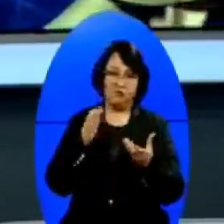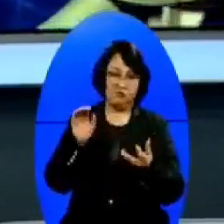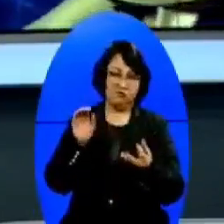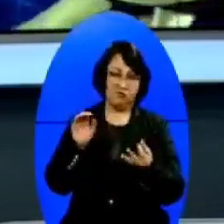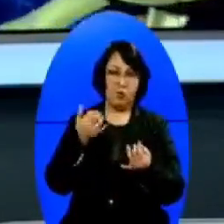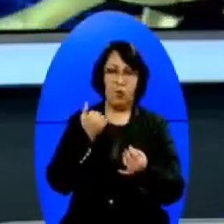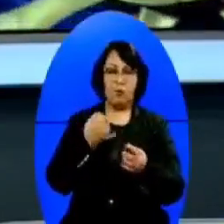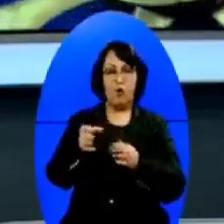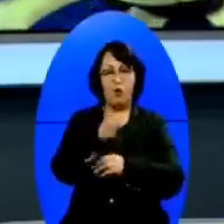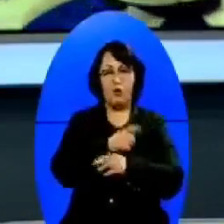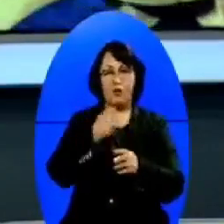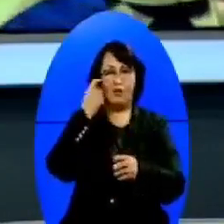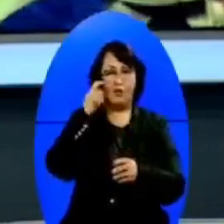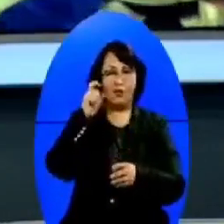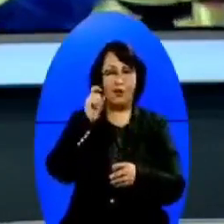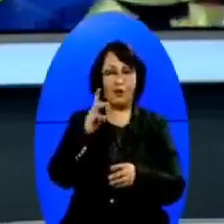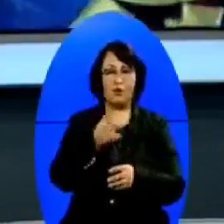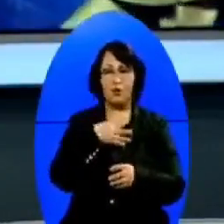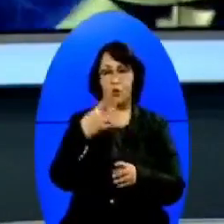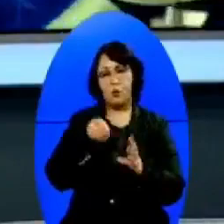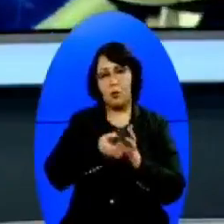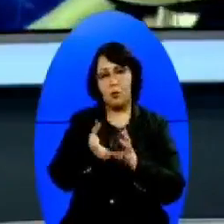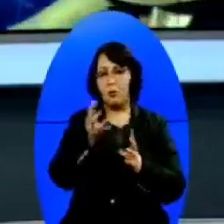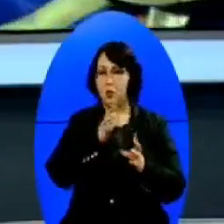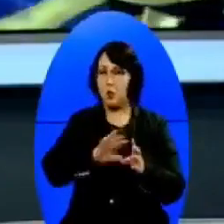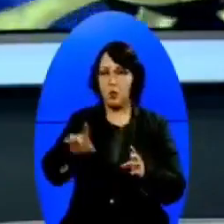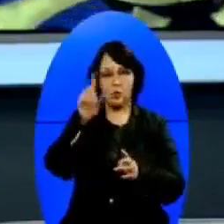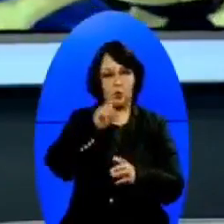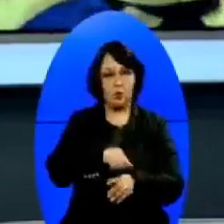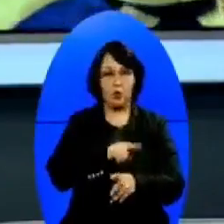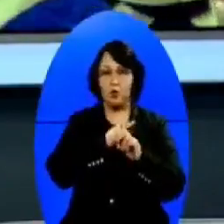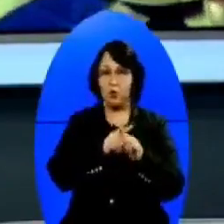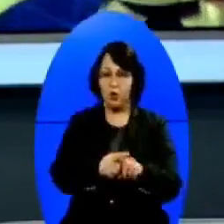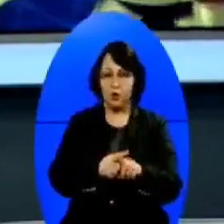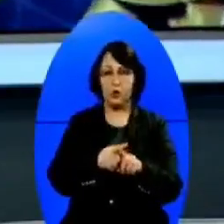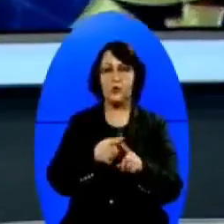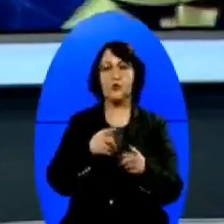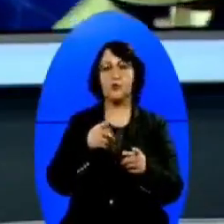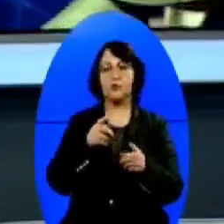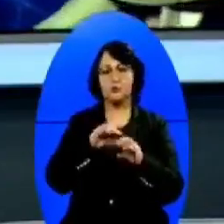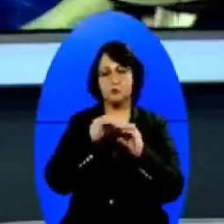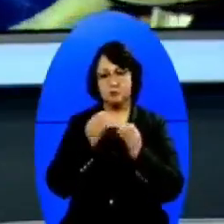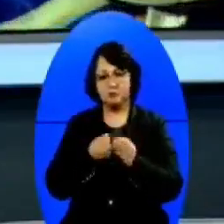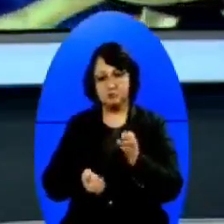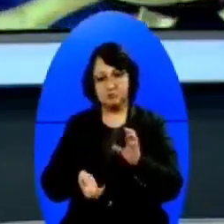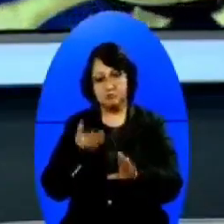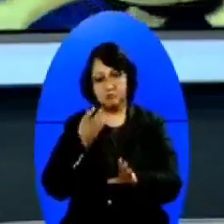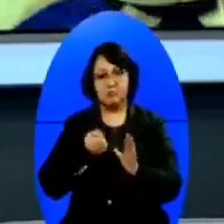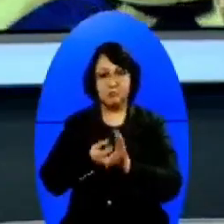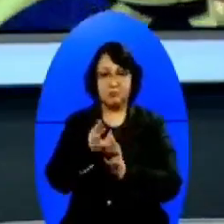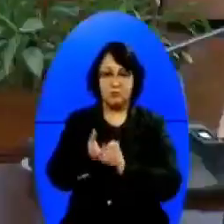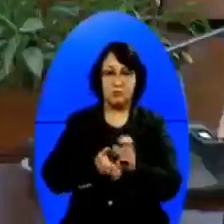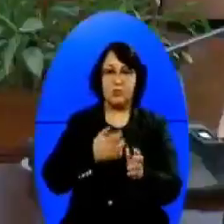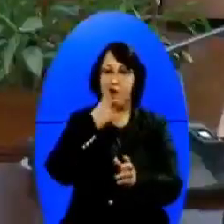хориглох шийдвэрийг гаргаулж, үр дүнд нь нийслэлийн утаа агаарын бохирдол 50 гаруй хувиар буураад байна.